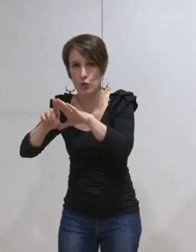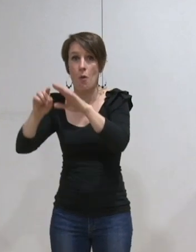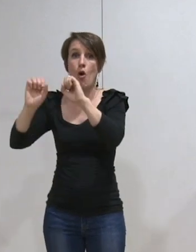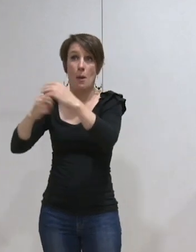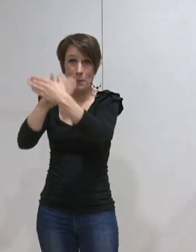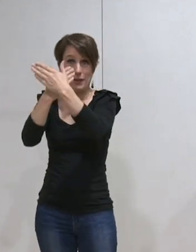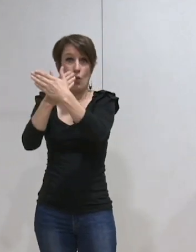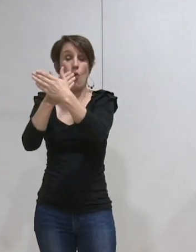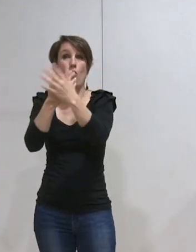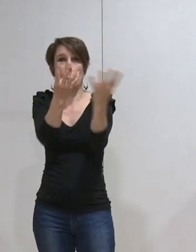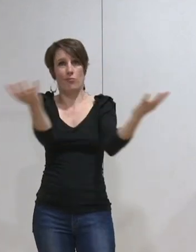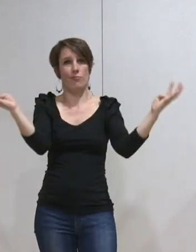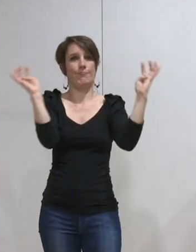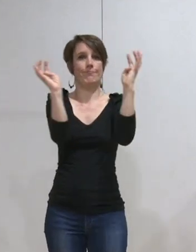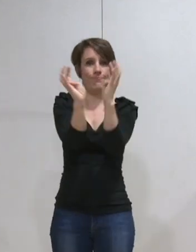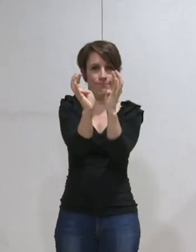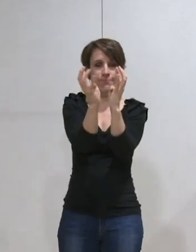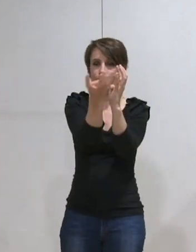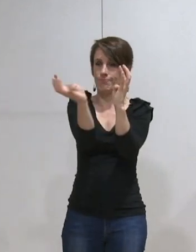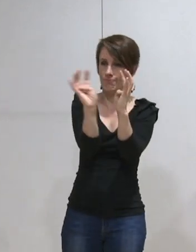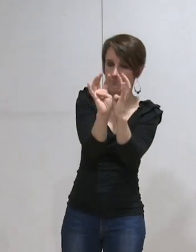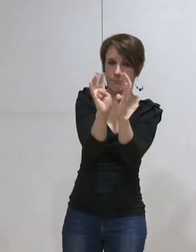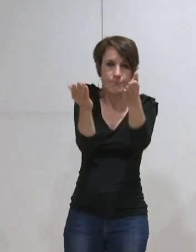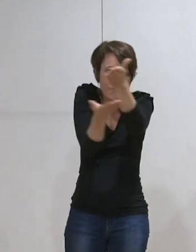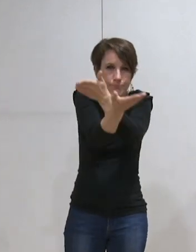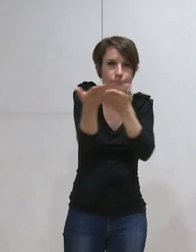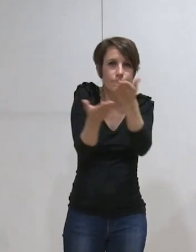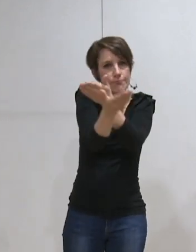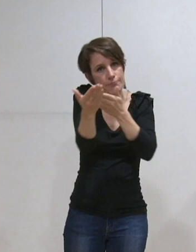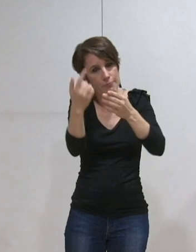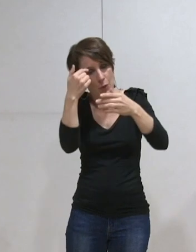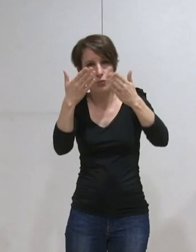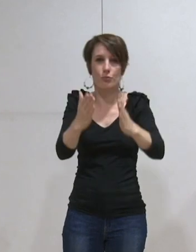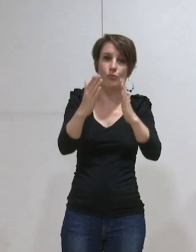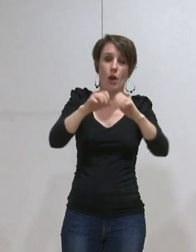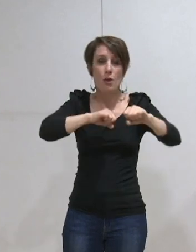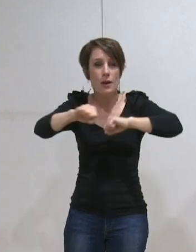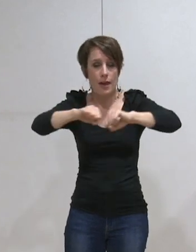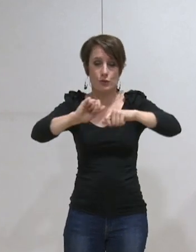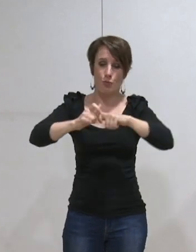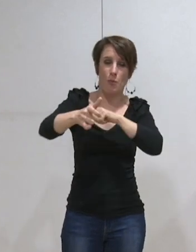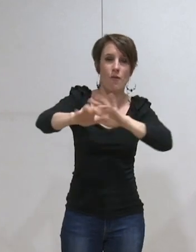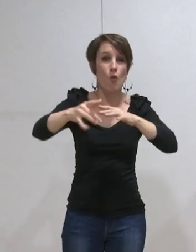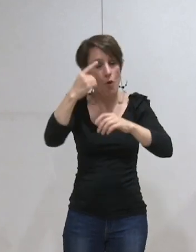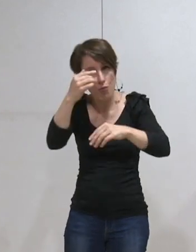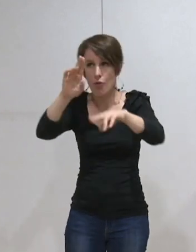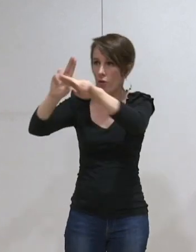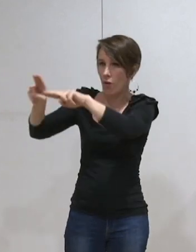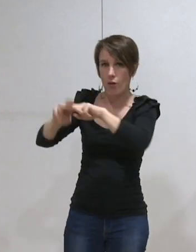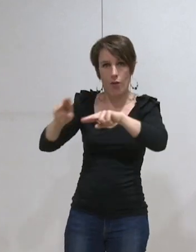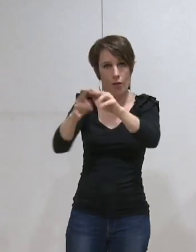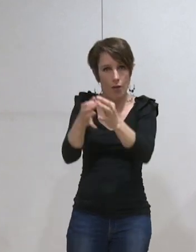métropole pour établir de façon conjointe et concerté le plan d'action pour rétablir cet établissement culturel qui est